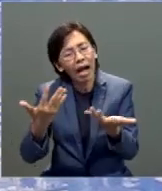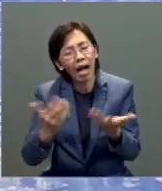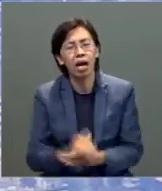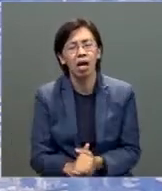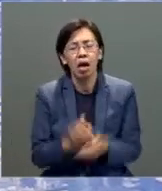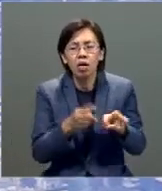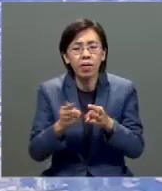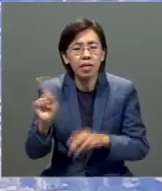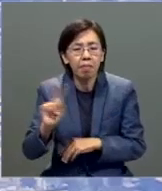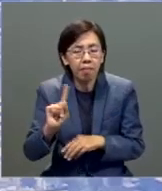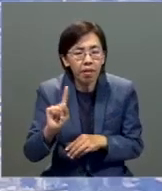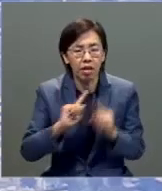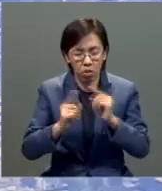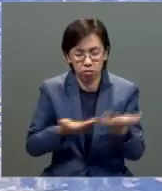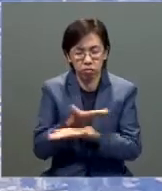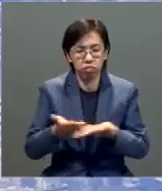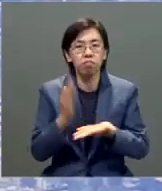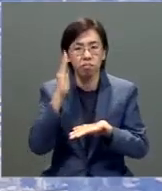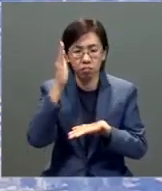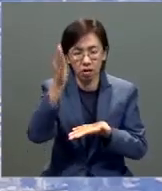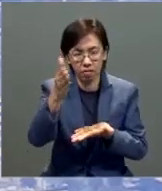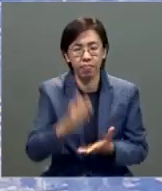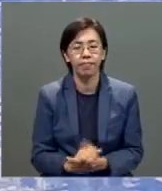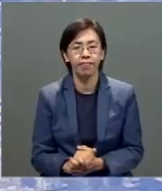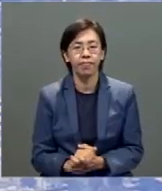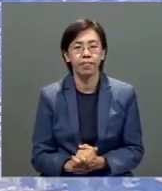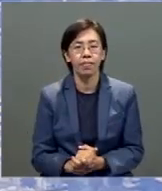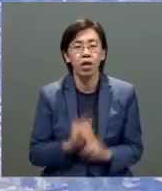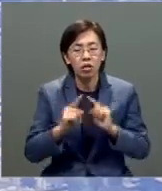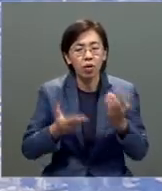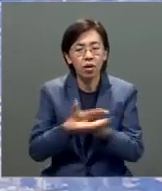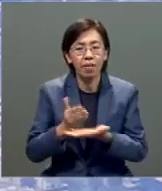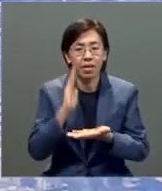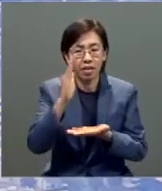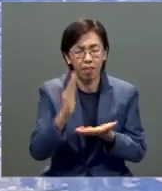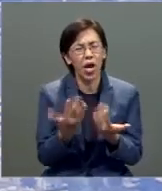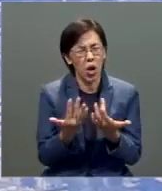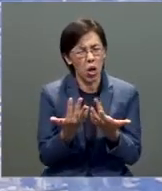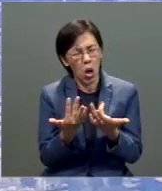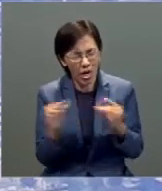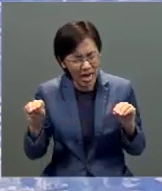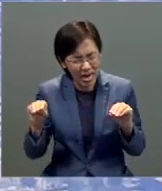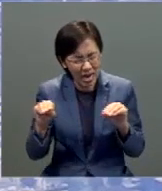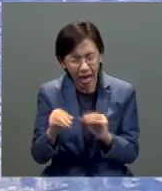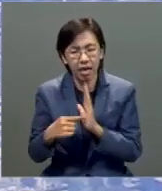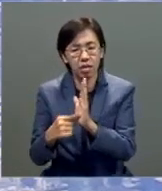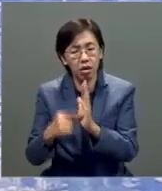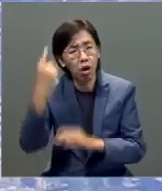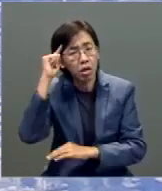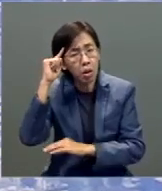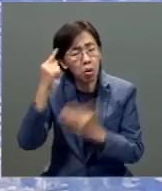คณะทำงานได้ไปพูดคุยกันต่อไปในรายละเอียดด้วยซึ่งก็จะเกิดขึ้นในช่วงเวลาเร็วๆนี้แต่ท่านก็ยังไม่ได้กำหนดว่า